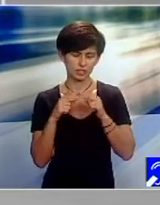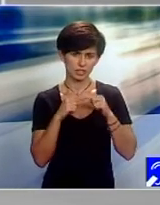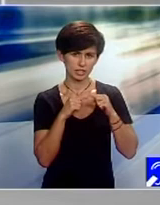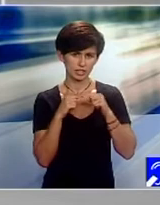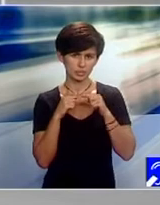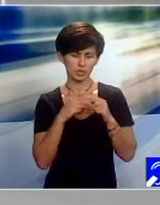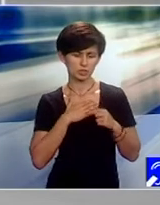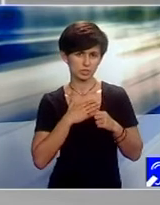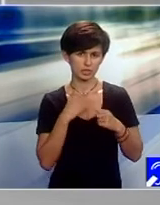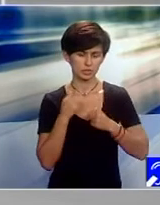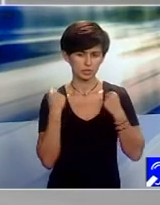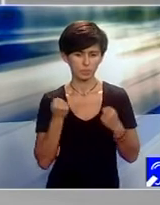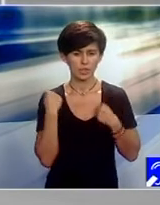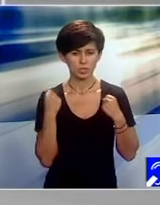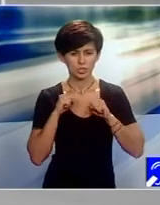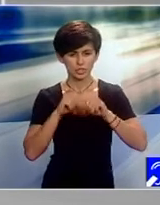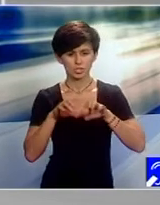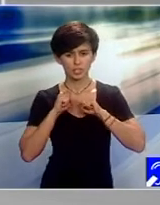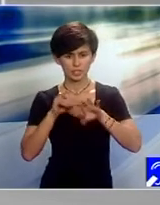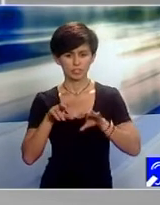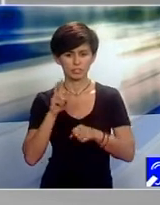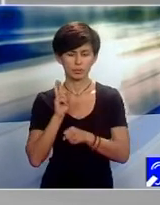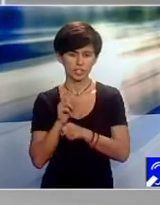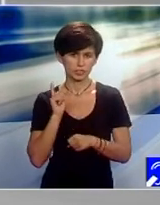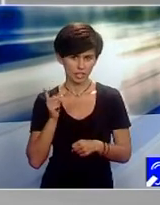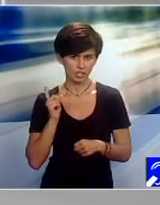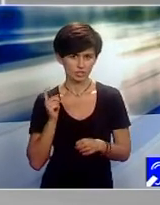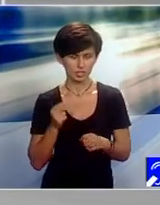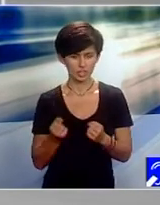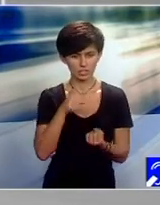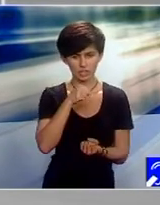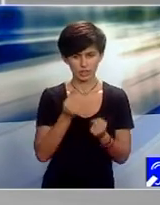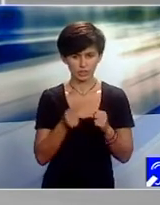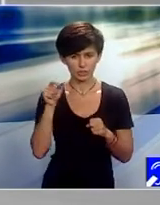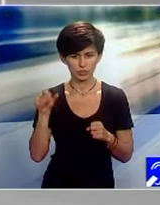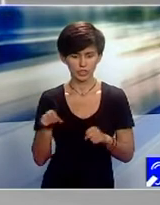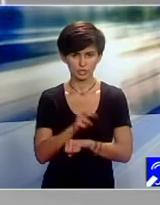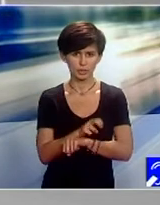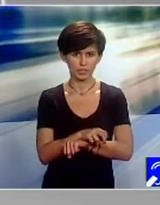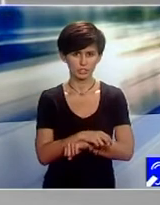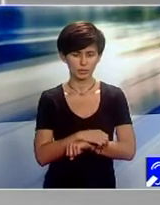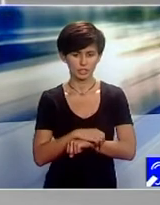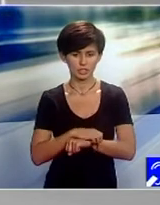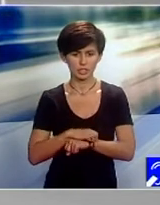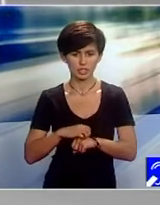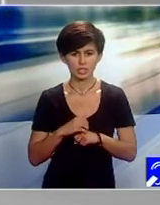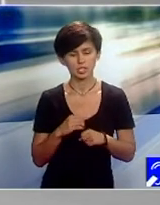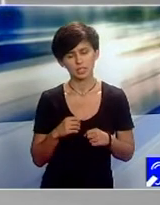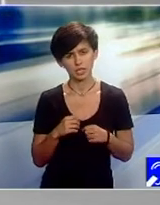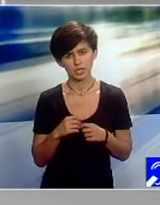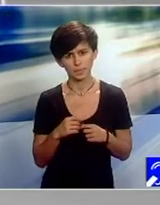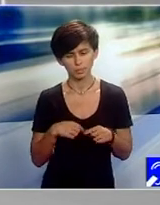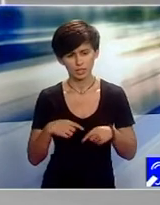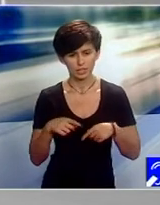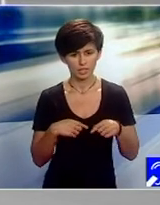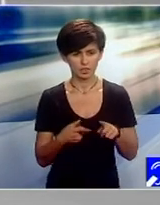și o acțiune de informat și atenționat șoferi și participanți la trafic privind semnificația acestei zile